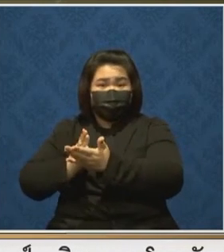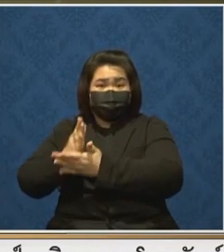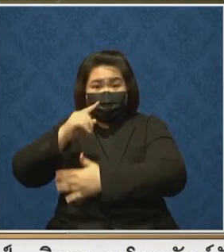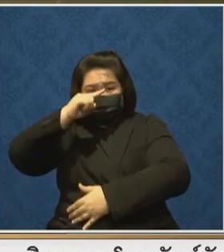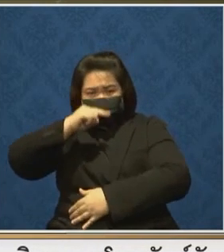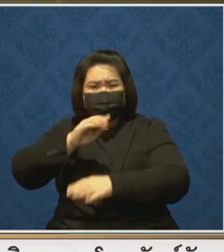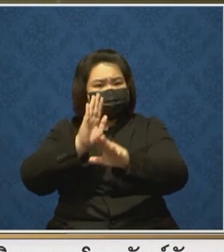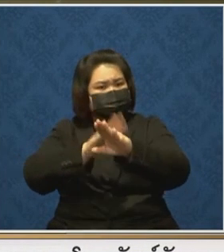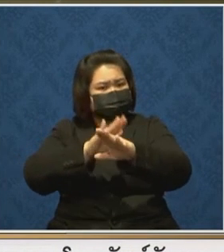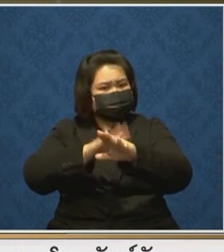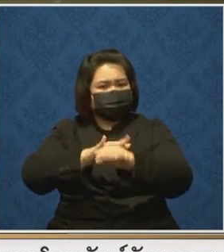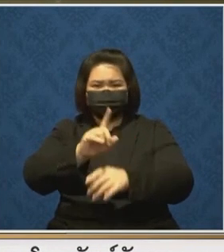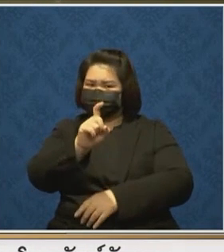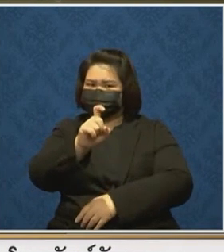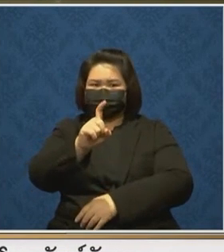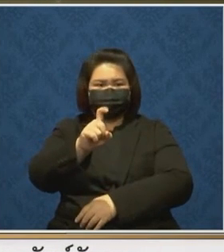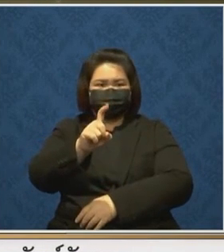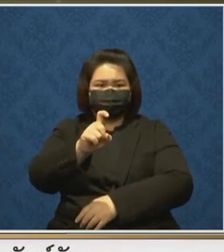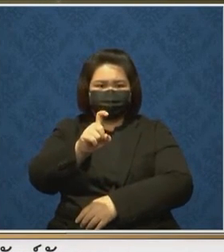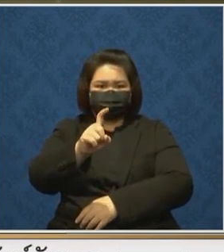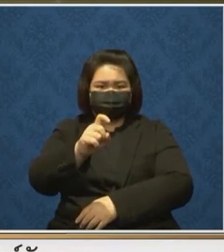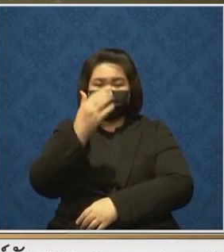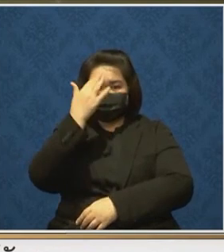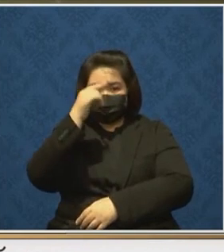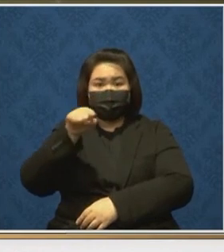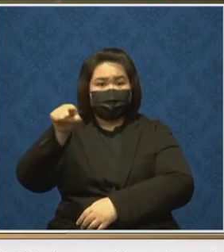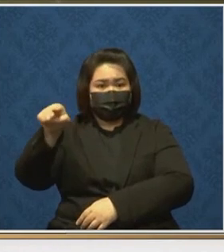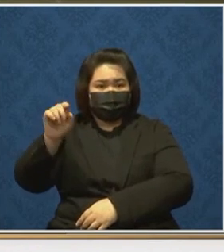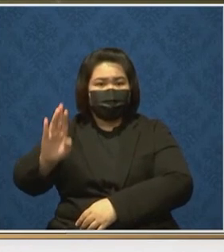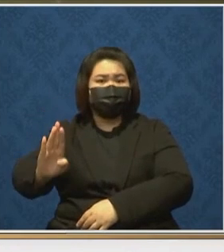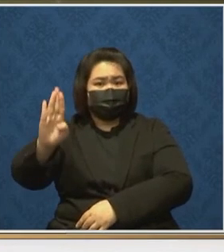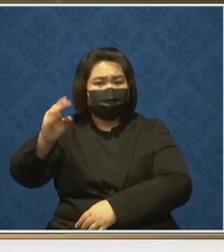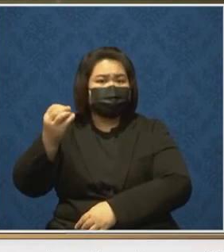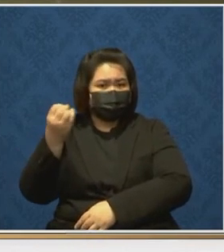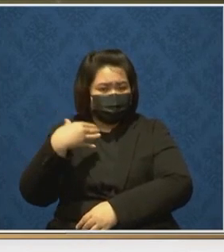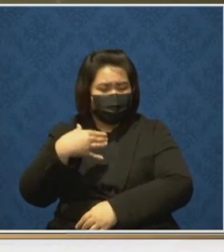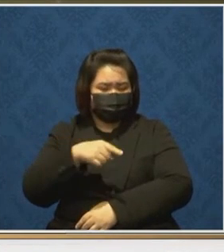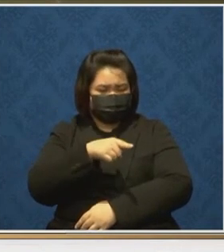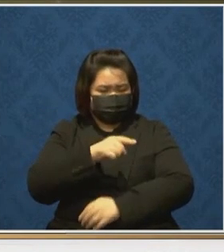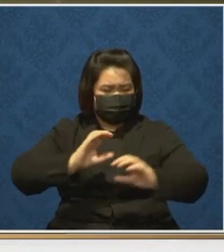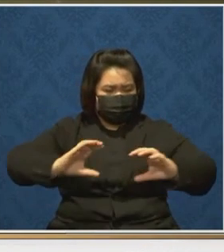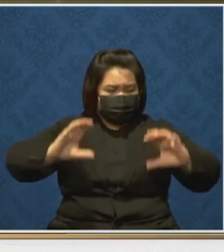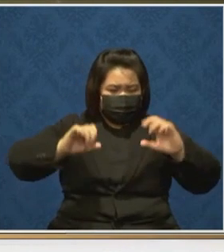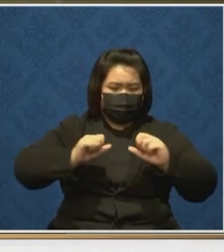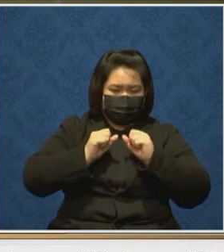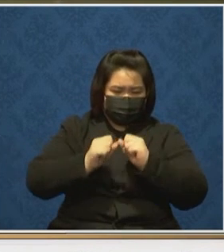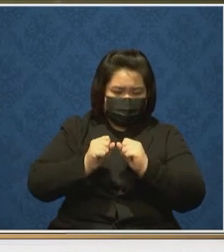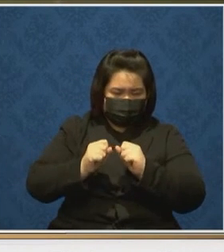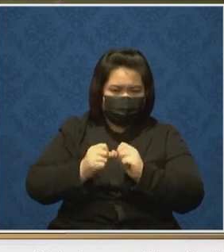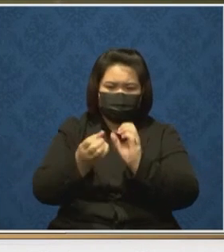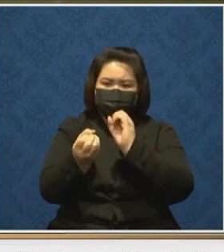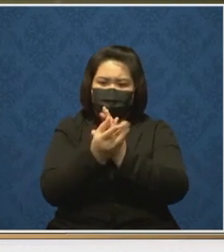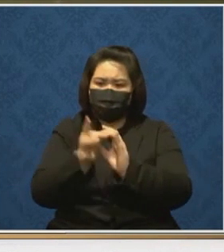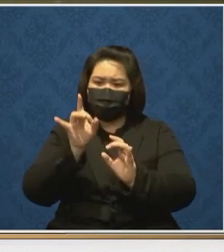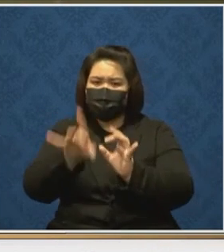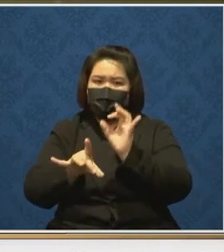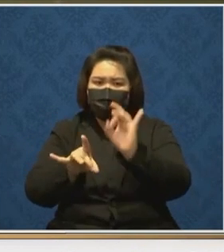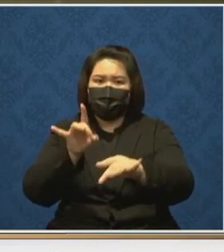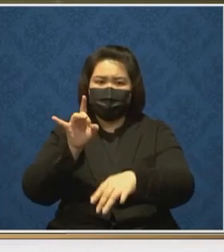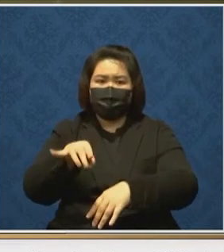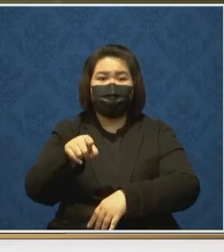จะเป็อัตรรายมากเพระบริษัท Kingsgate จะอ้างว่ารัฐบาพยายามสร้างคามเดอดร้อนให้กบรษัทอัฐราเพิมขึ้น